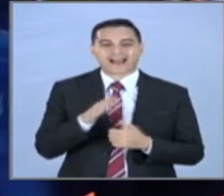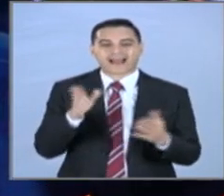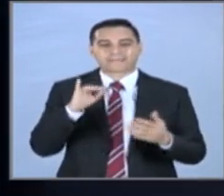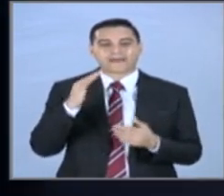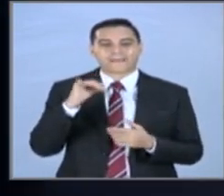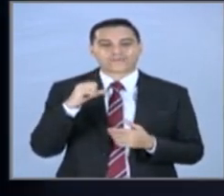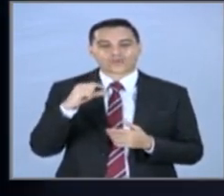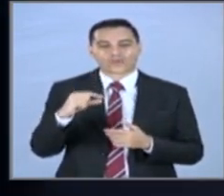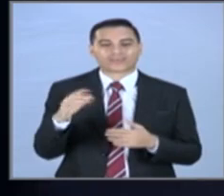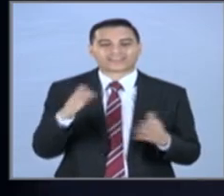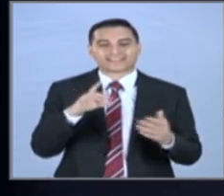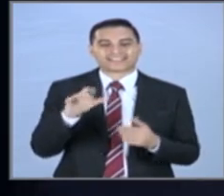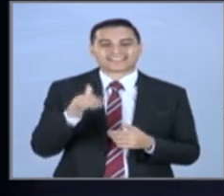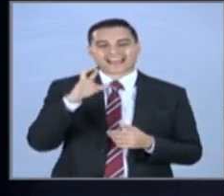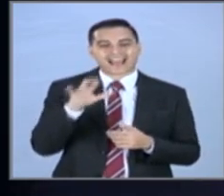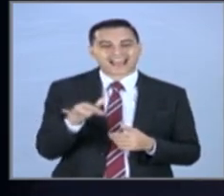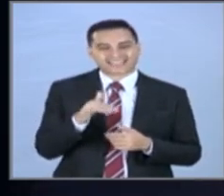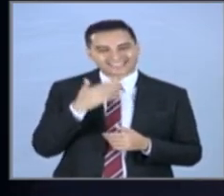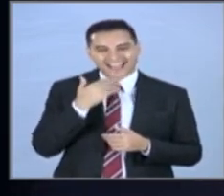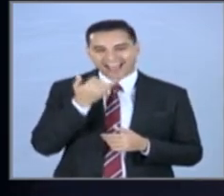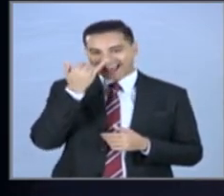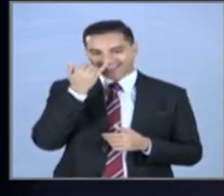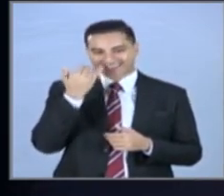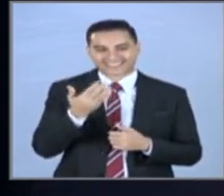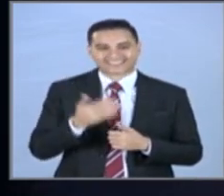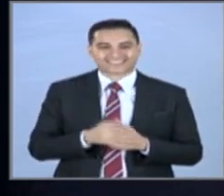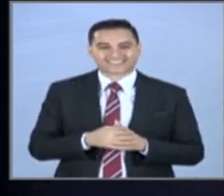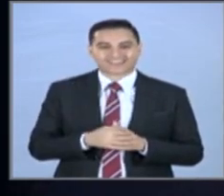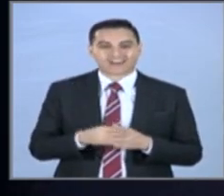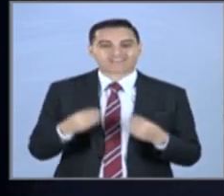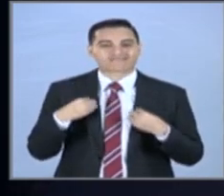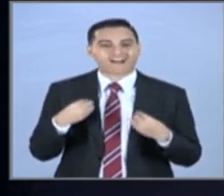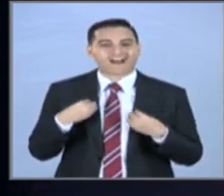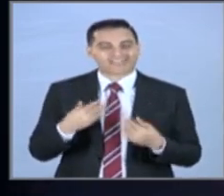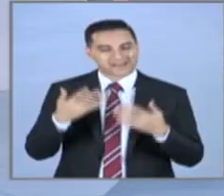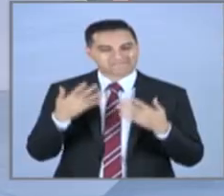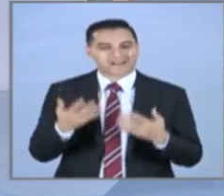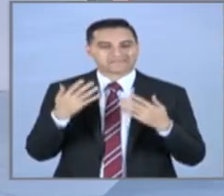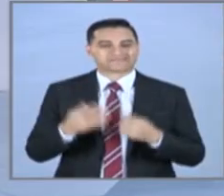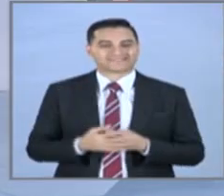نيازي يا ولد والرياضة كمان.